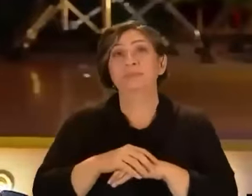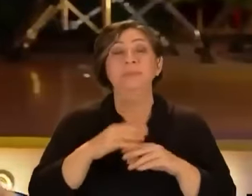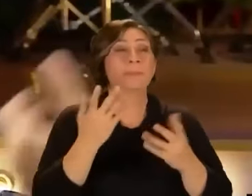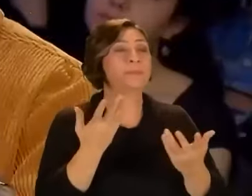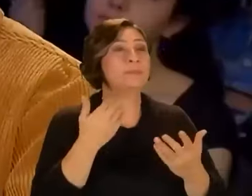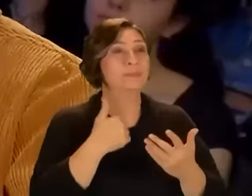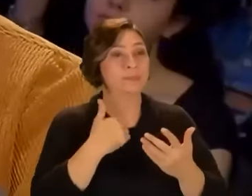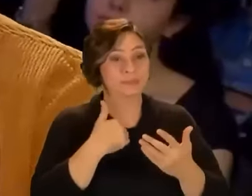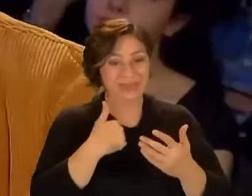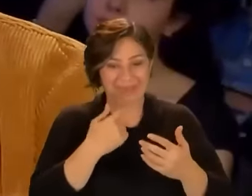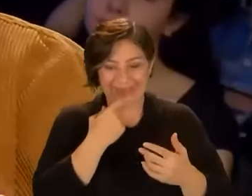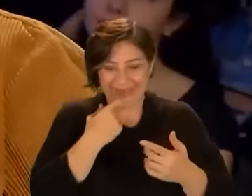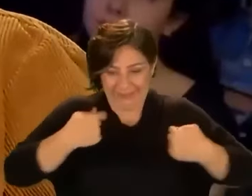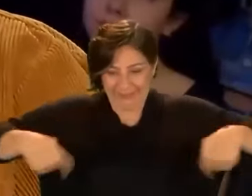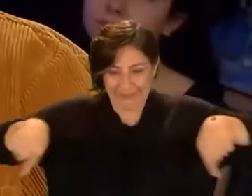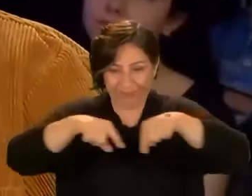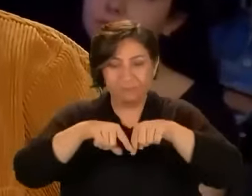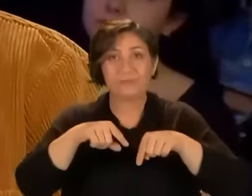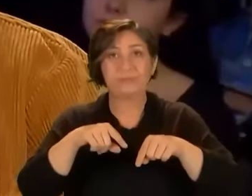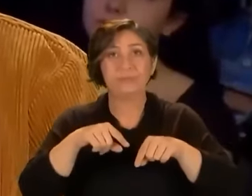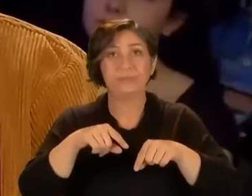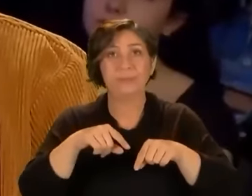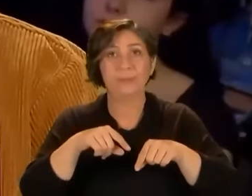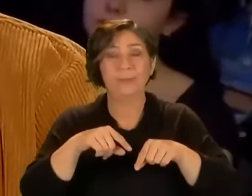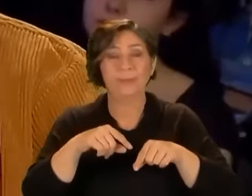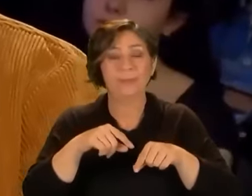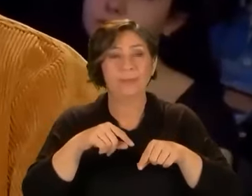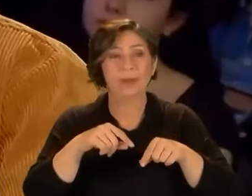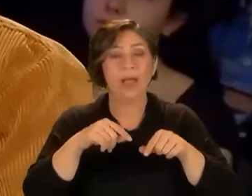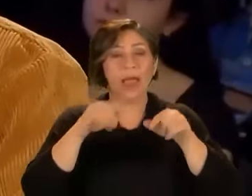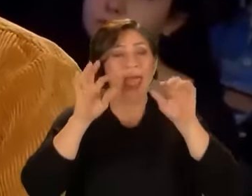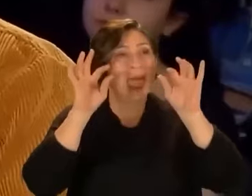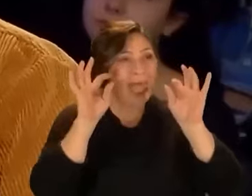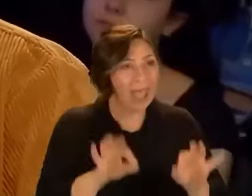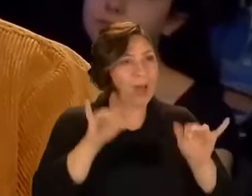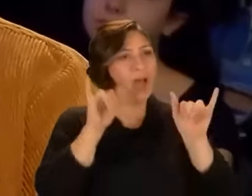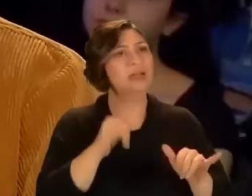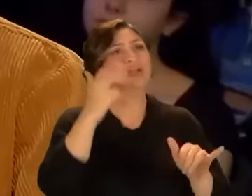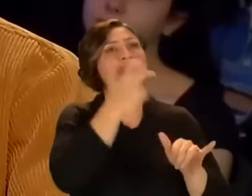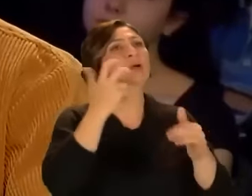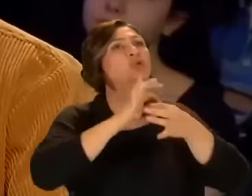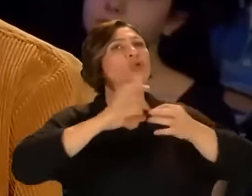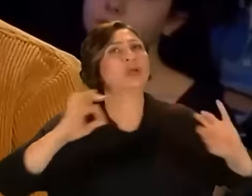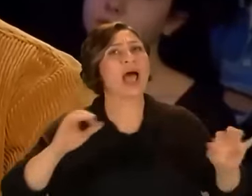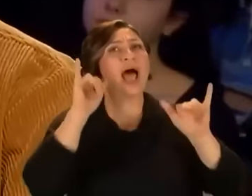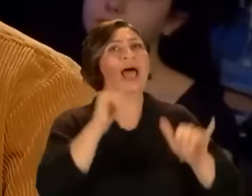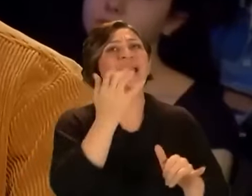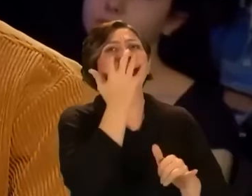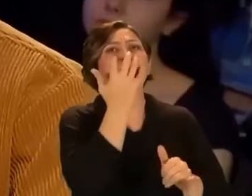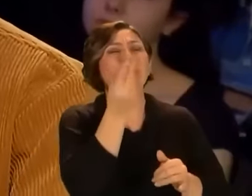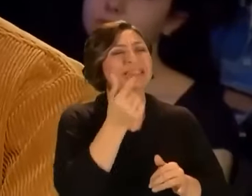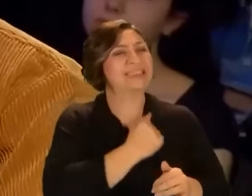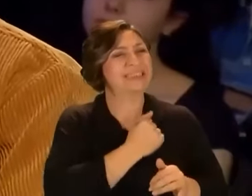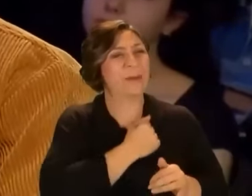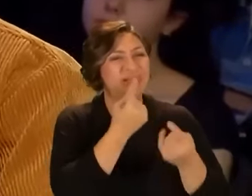biz şimdi, bizim nesil bence bu işte hep aynı şarkı sözlerinden, aynı edebiyattan sıkıldık.